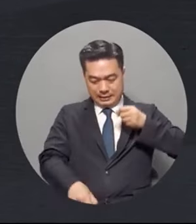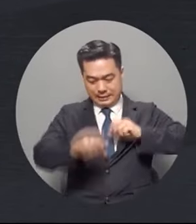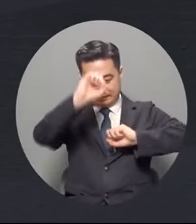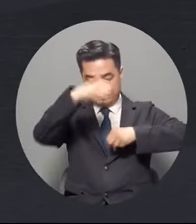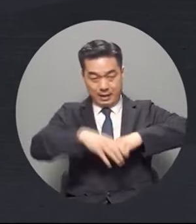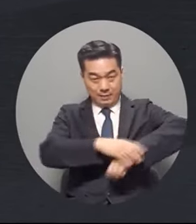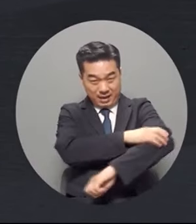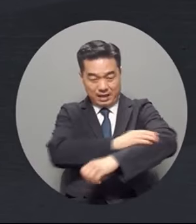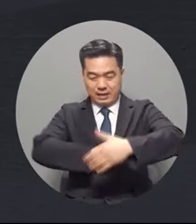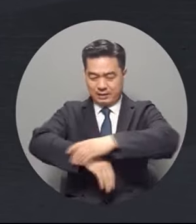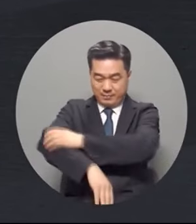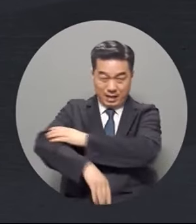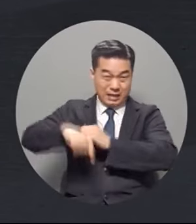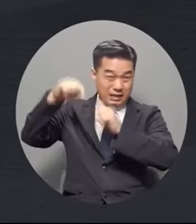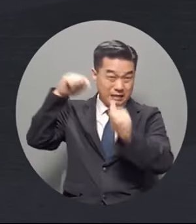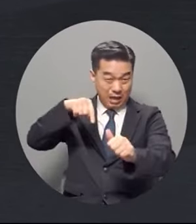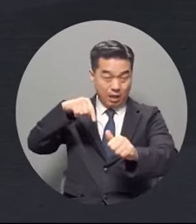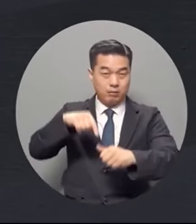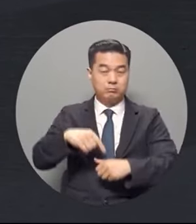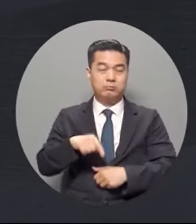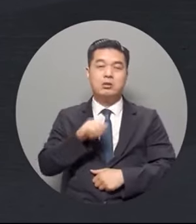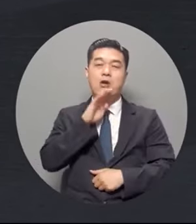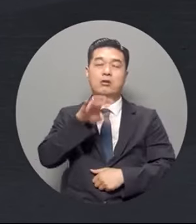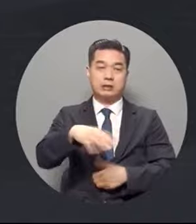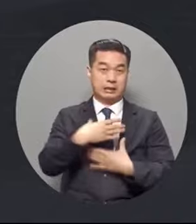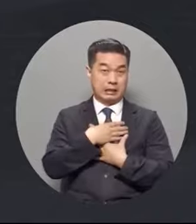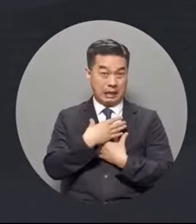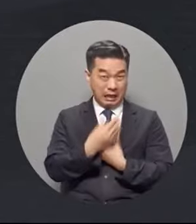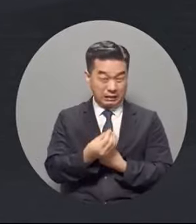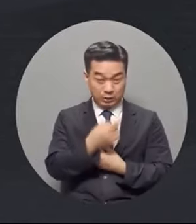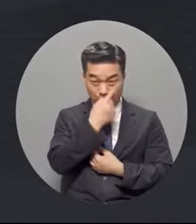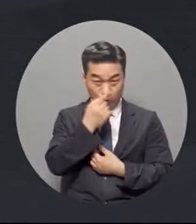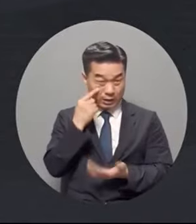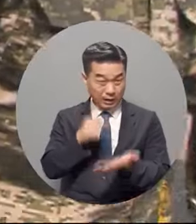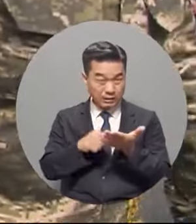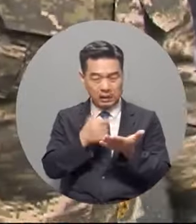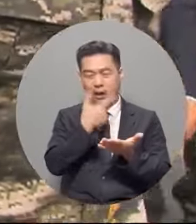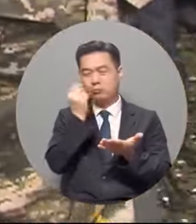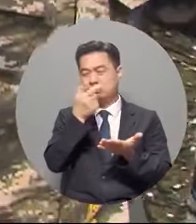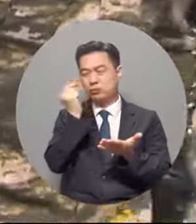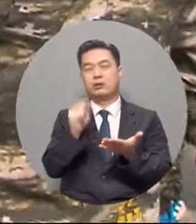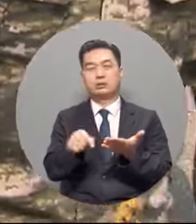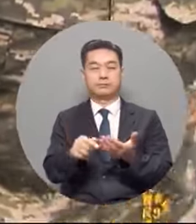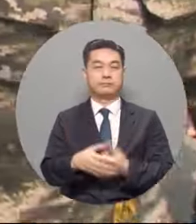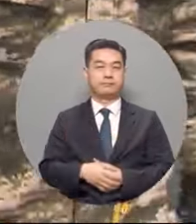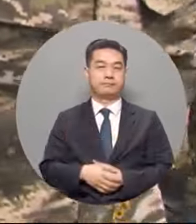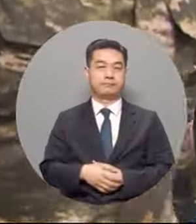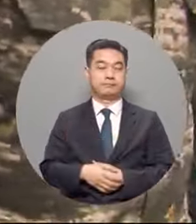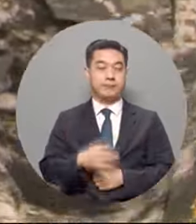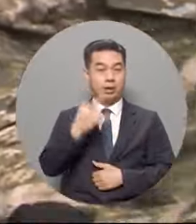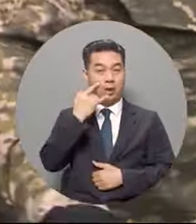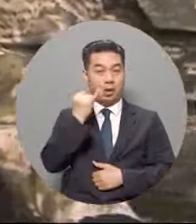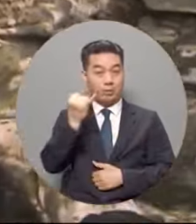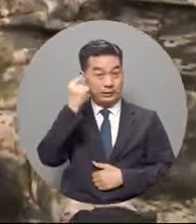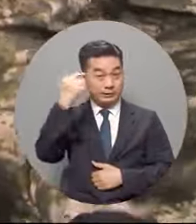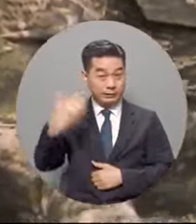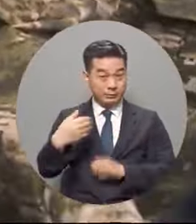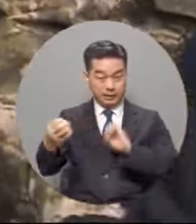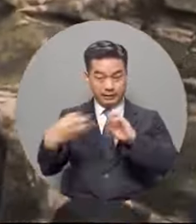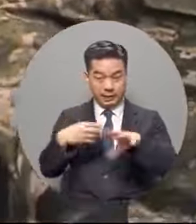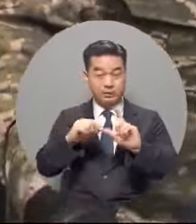지시했습니다 현장에서 안전확보 업무는 게을리 했다고도 명시했습니다 어머니의 질문에 대한 답은 이미